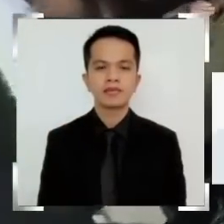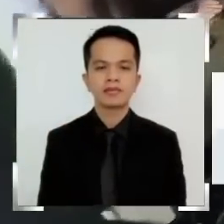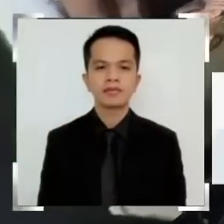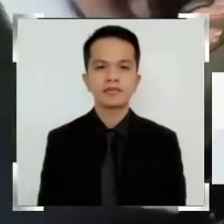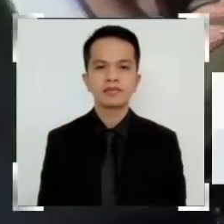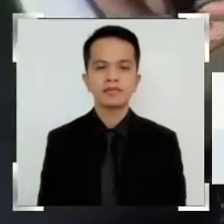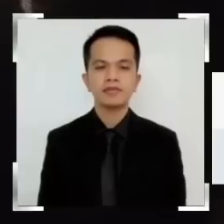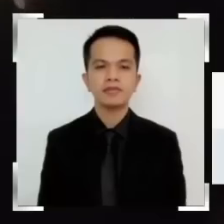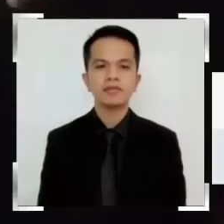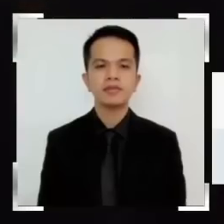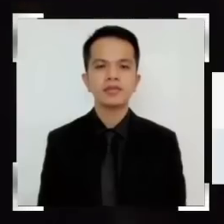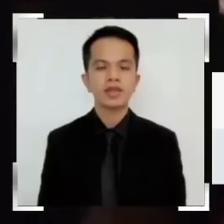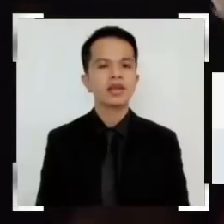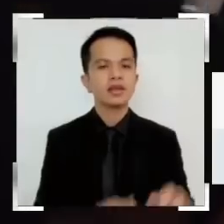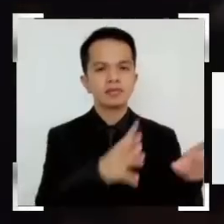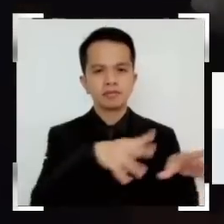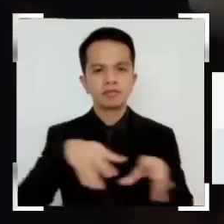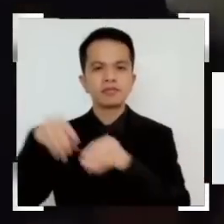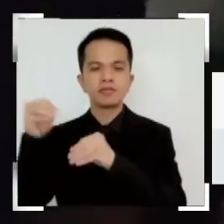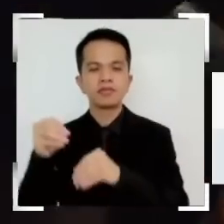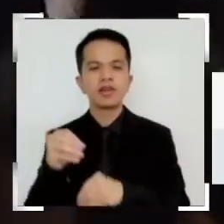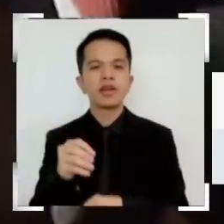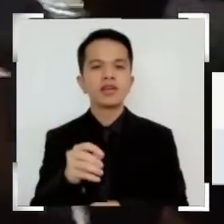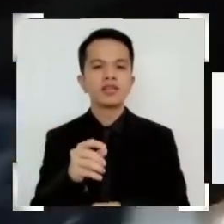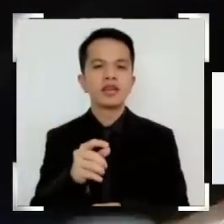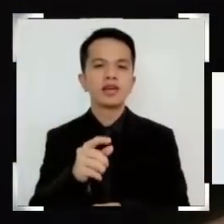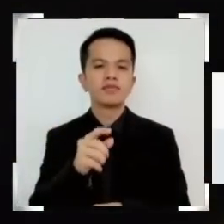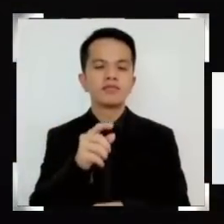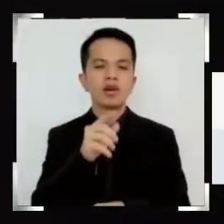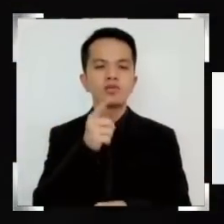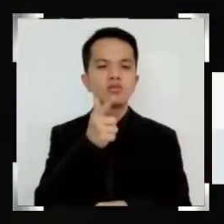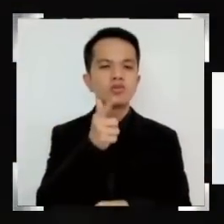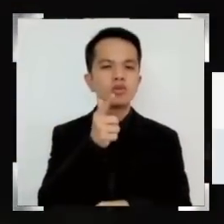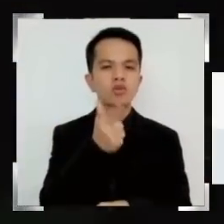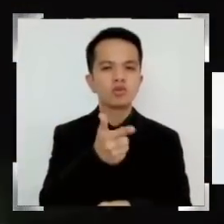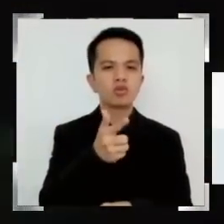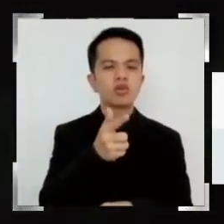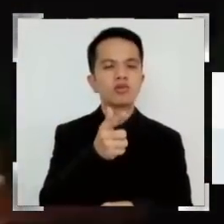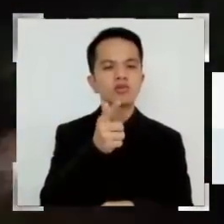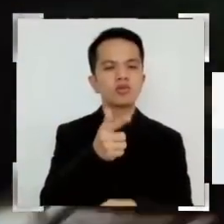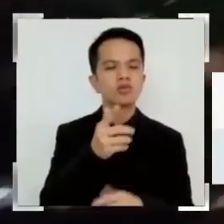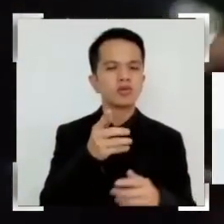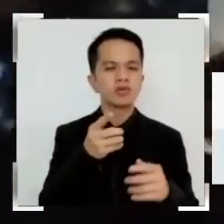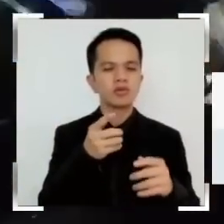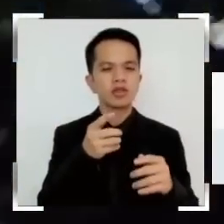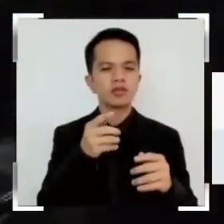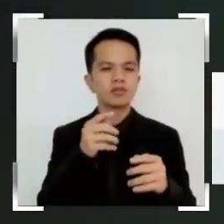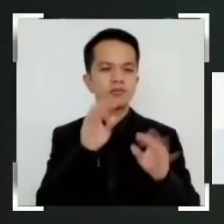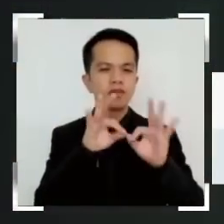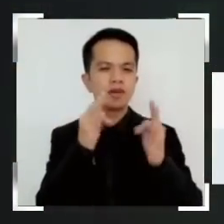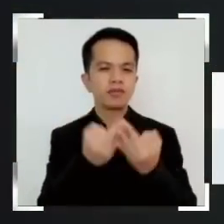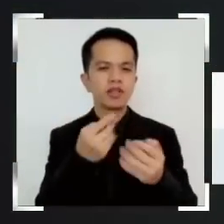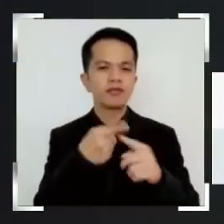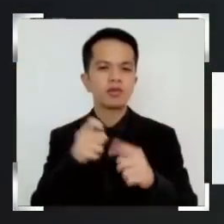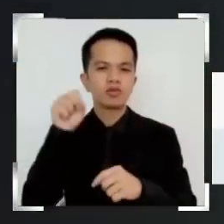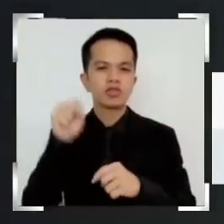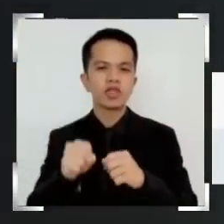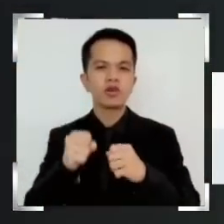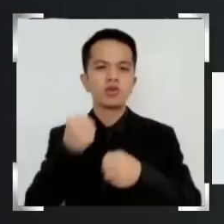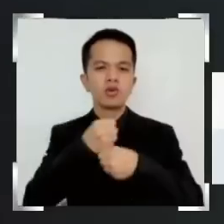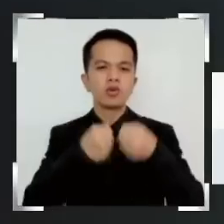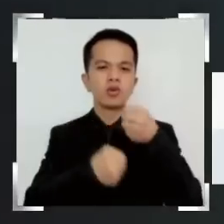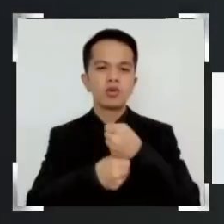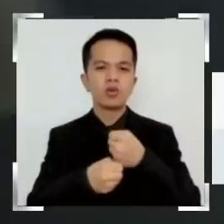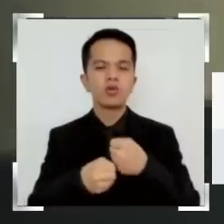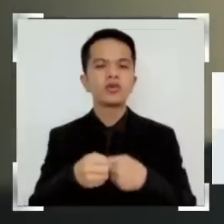Inilikas ang nasa 25 pamilya matapos bahain ang ilang lugar sa Barangay Dakay, Surala, South Cotabato kagabi. Mabilis kasing tumaas